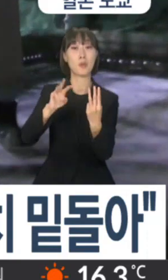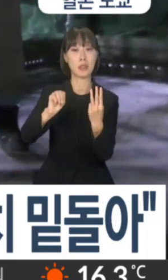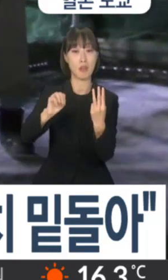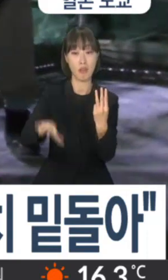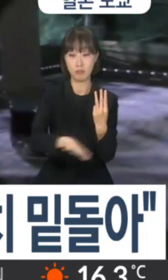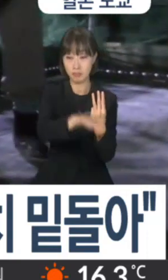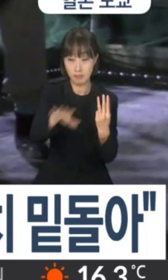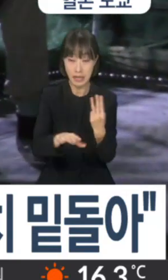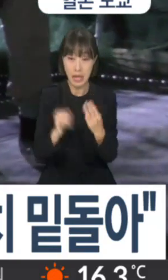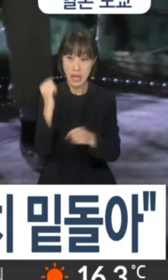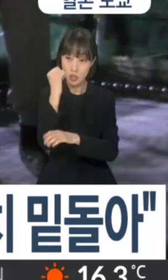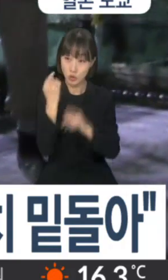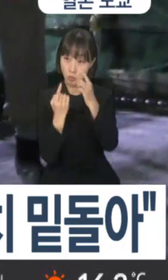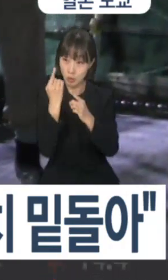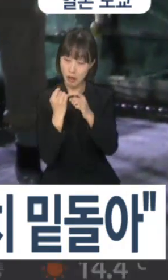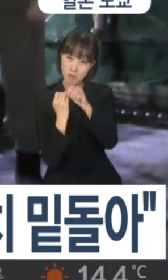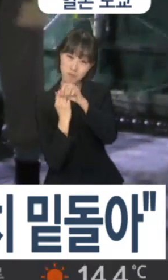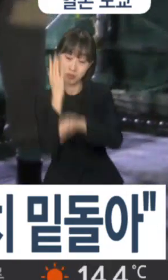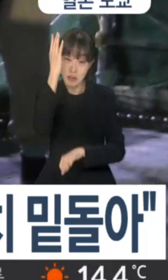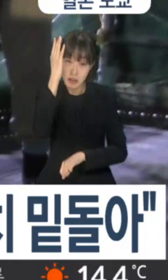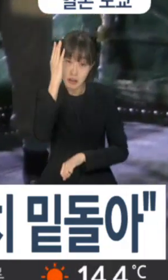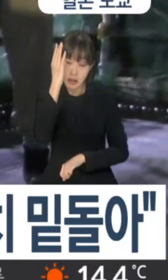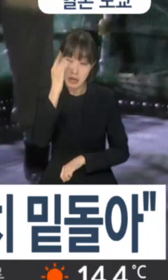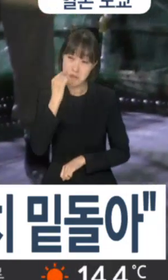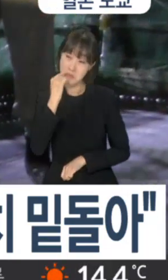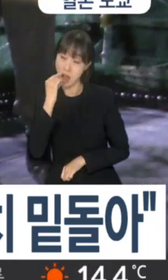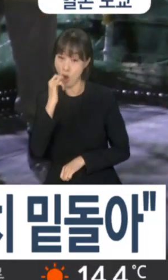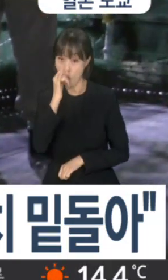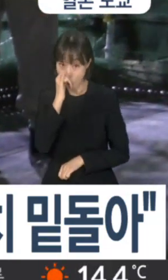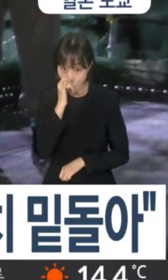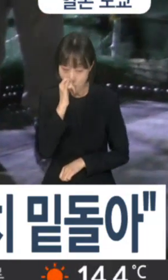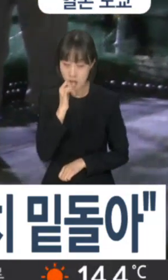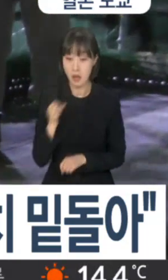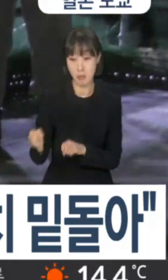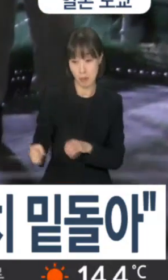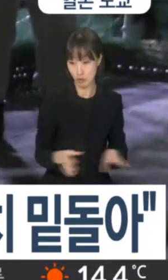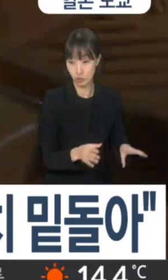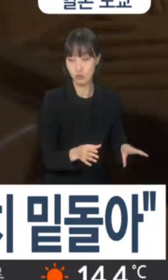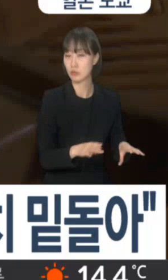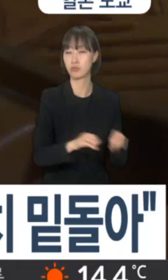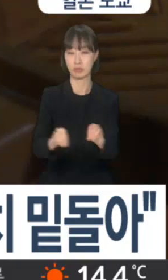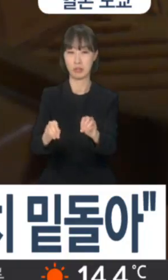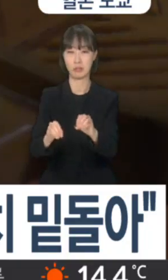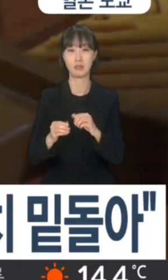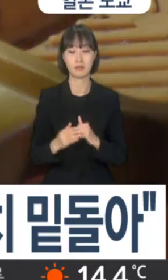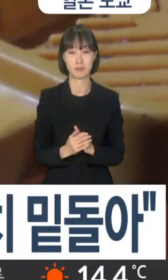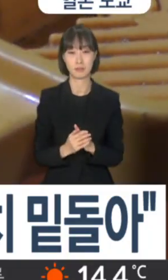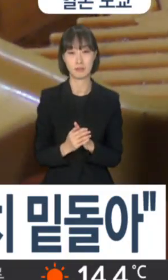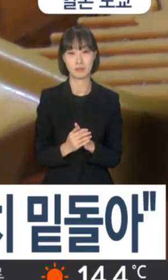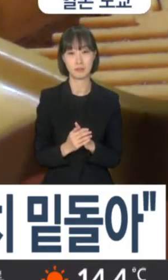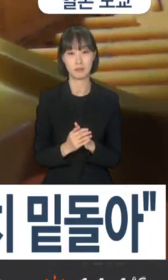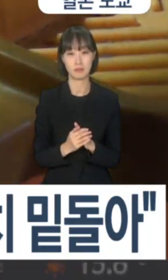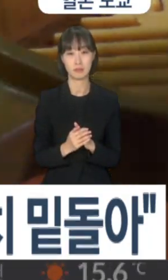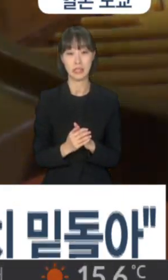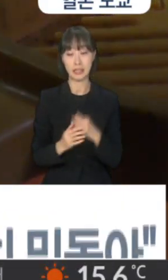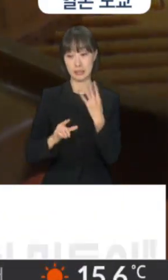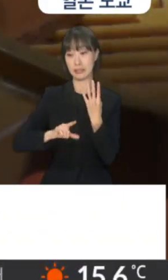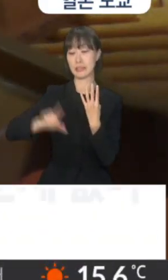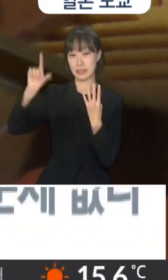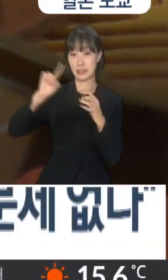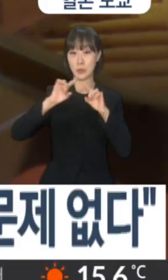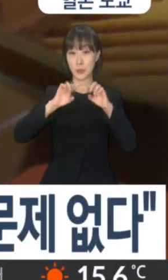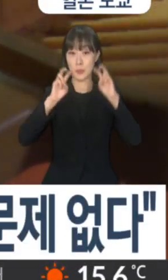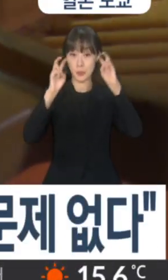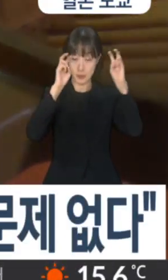기준치를 초과하는 3중 수소 수치가 확인되면 방류 작업은 중단됩니다 앞서 지난 4일